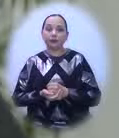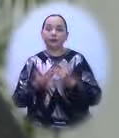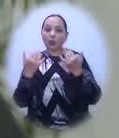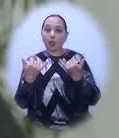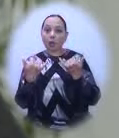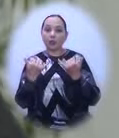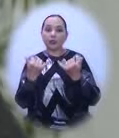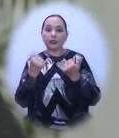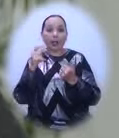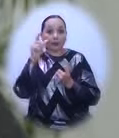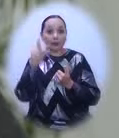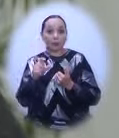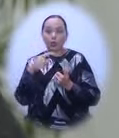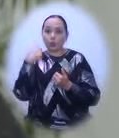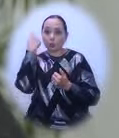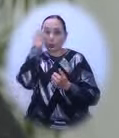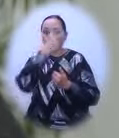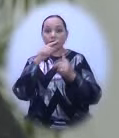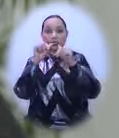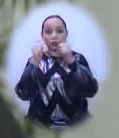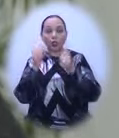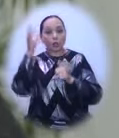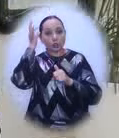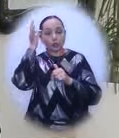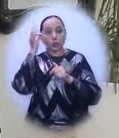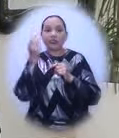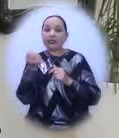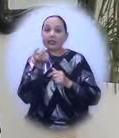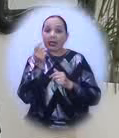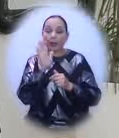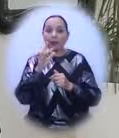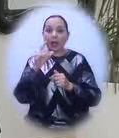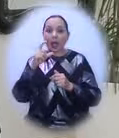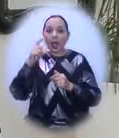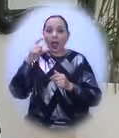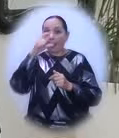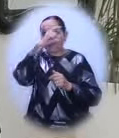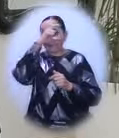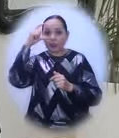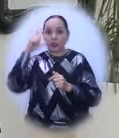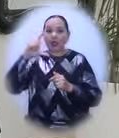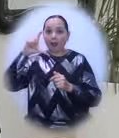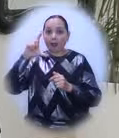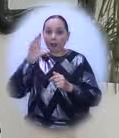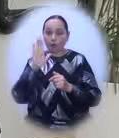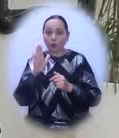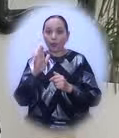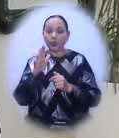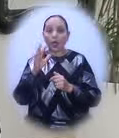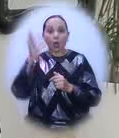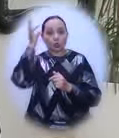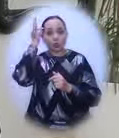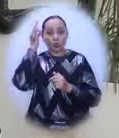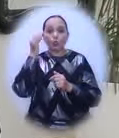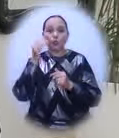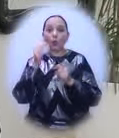Hozirgi mijozimizning yuz tuzilishida soch serilashganligi va peshona katta bo'lgani uchun sochchi old qismini